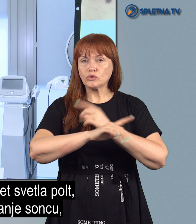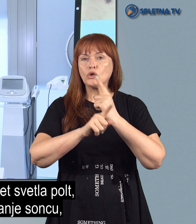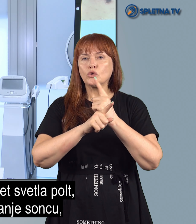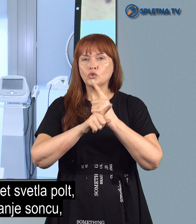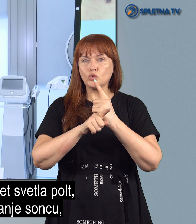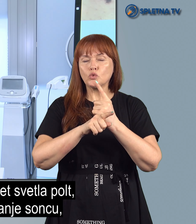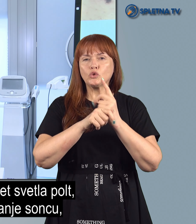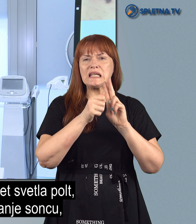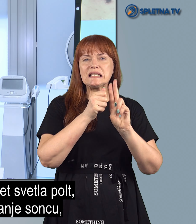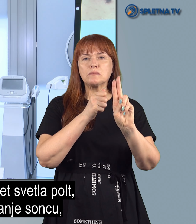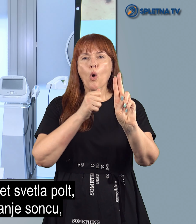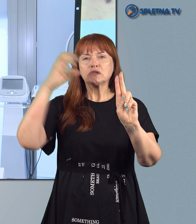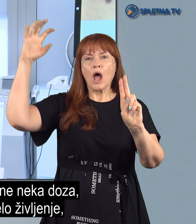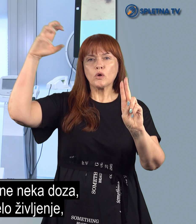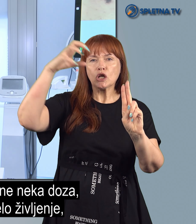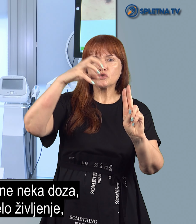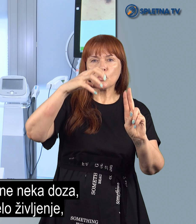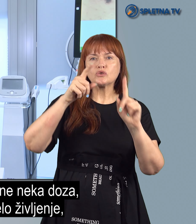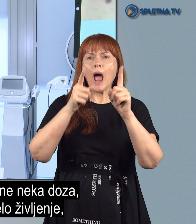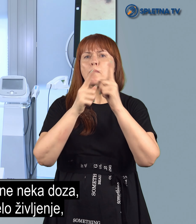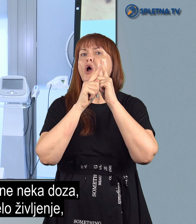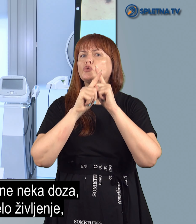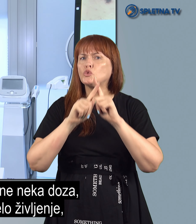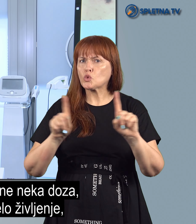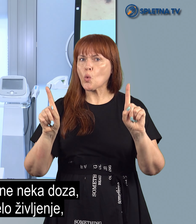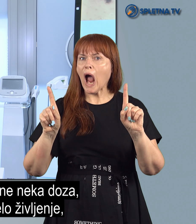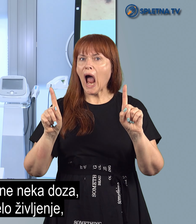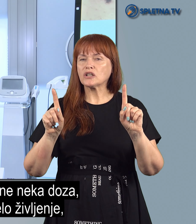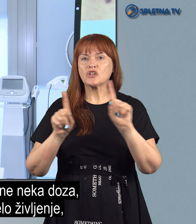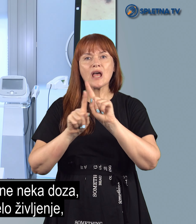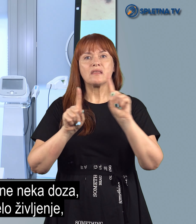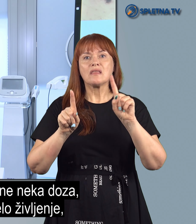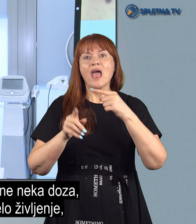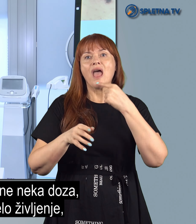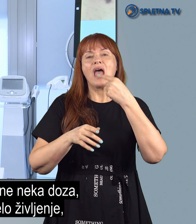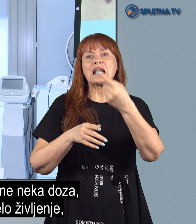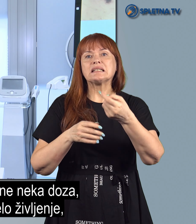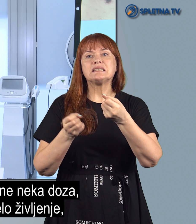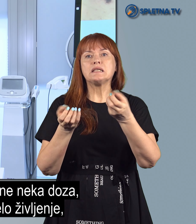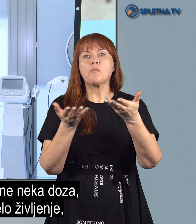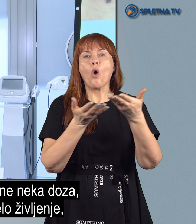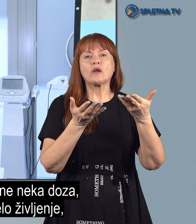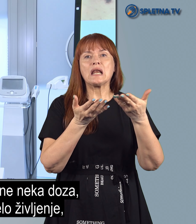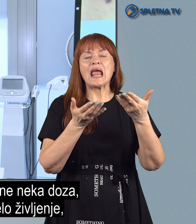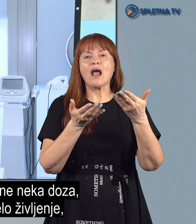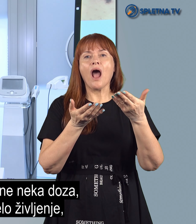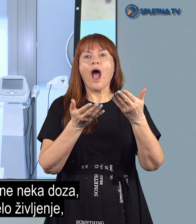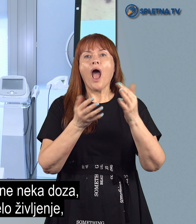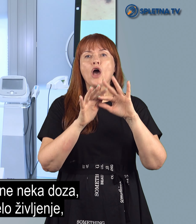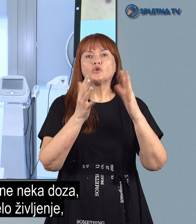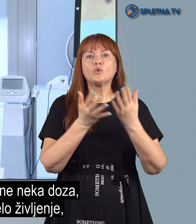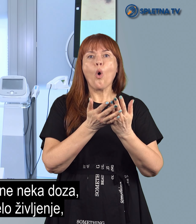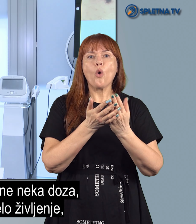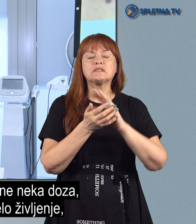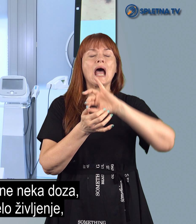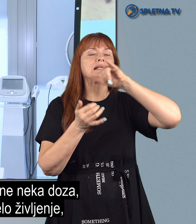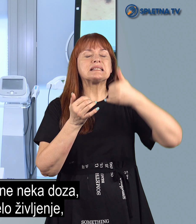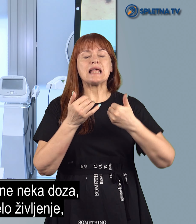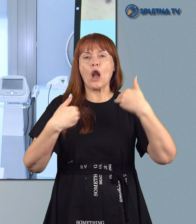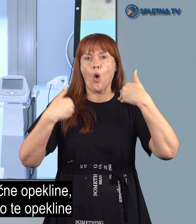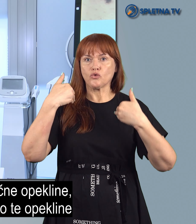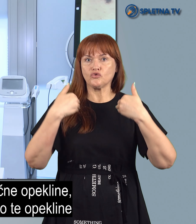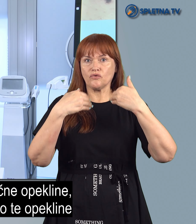tudi izpostavljanje soncu, ampak drugače, ne recimo neka doza, ki se nabira čez celo